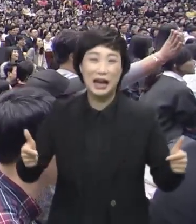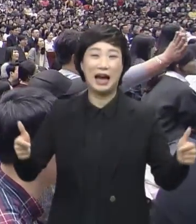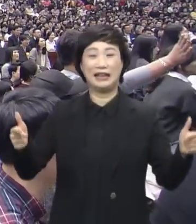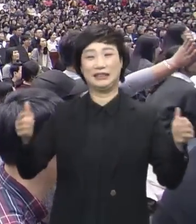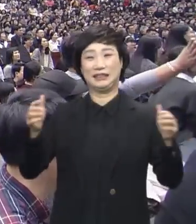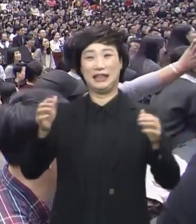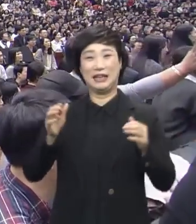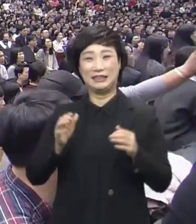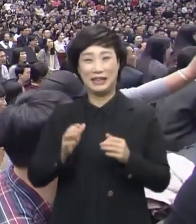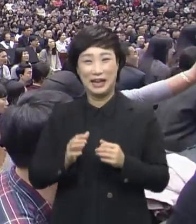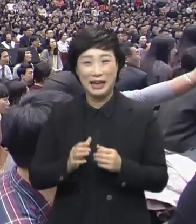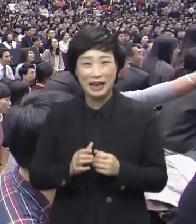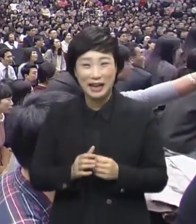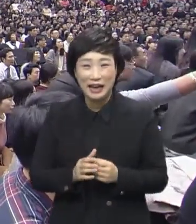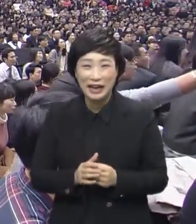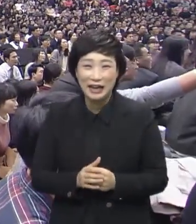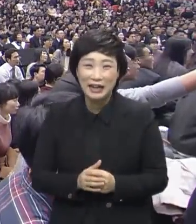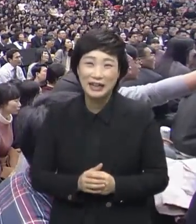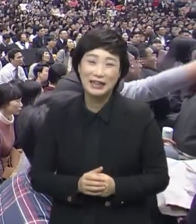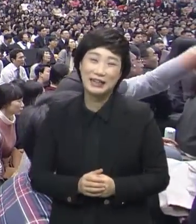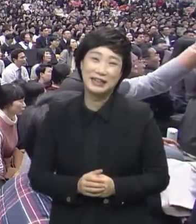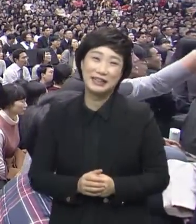돌아서지 않겠네.